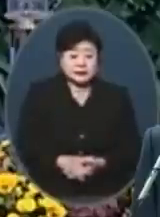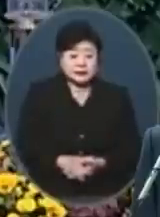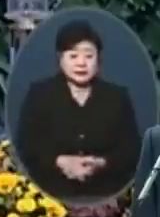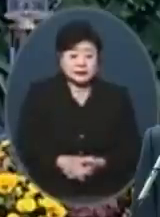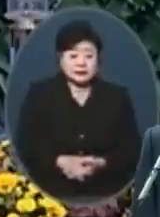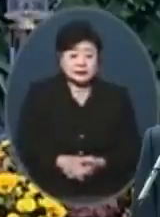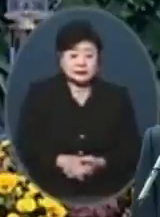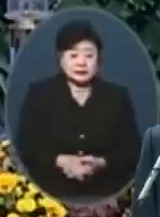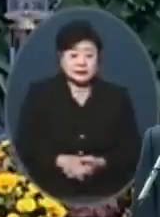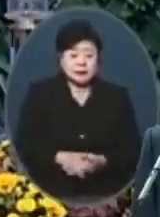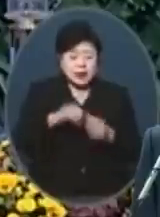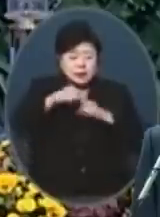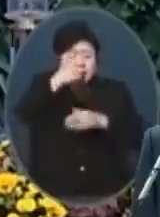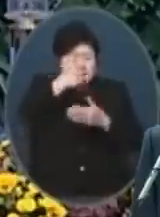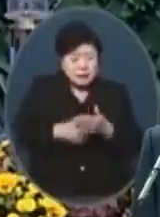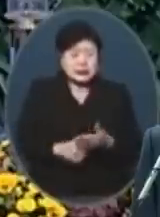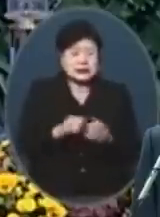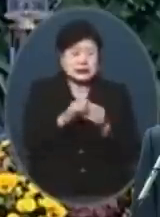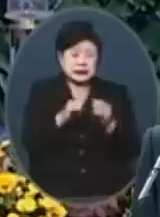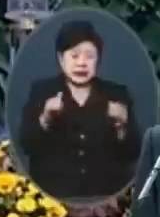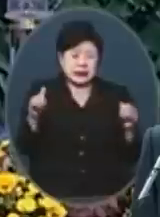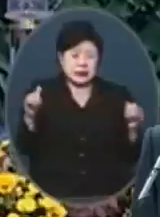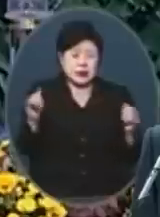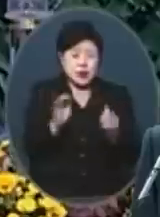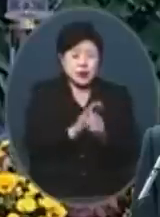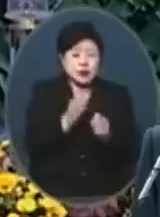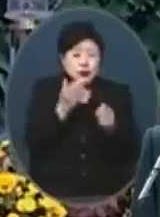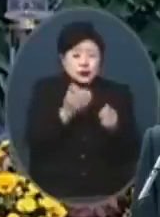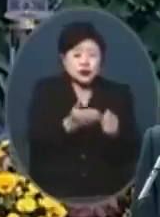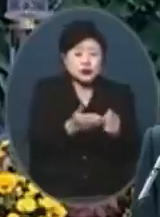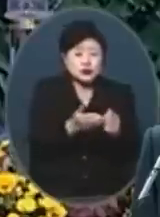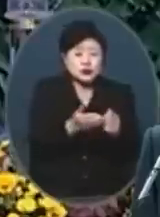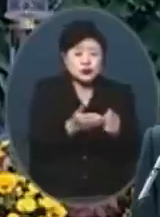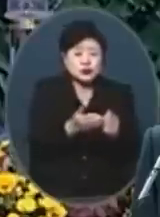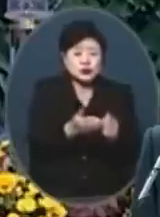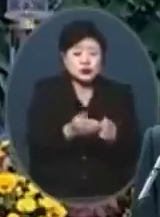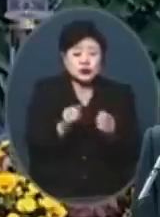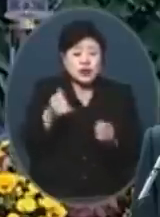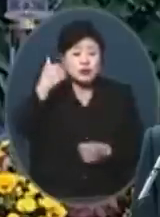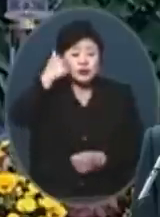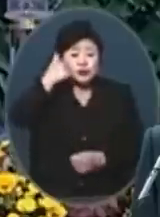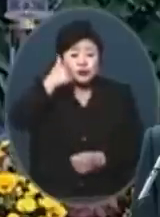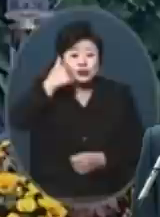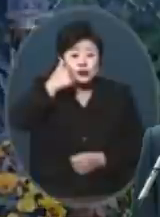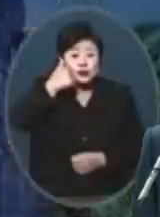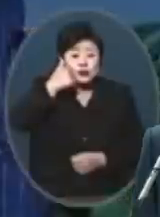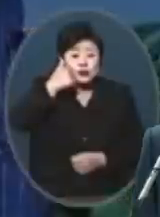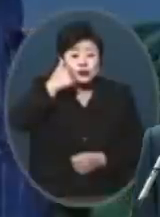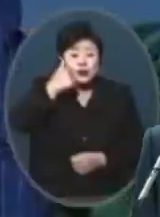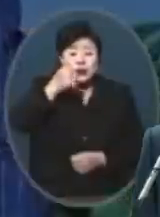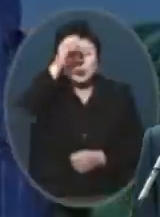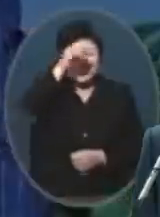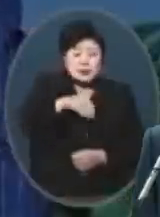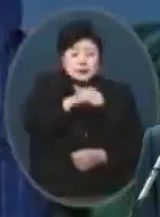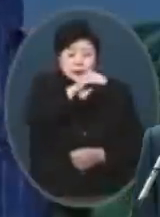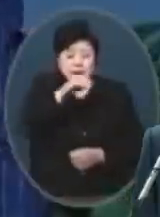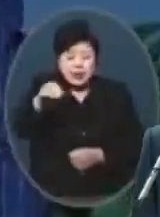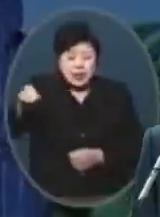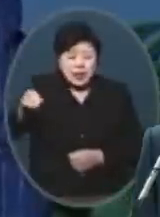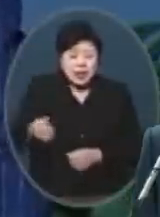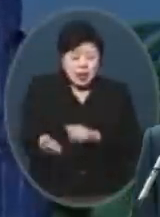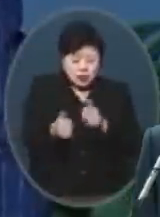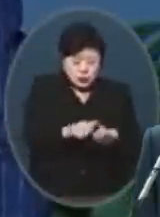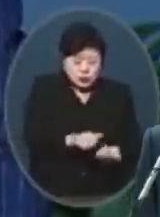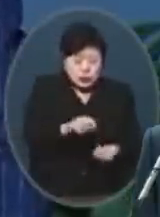절대 절망에 빠진 이 세상에 위로를 주실 수 있는 분은 십자가에